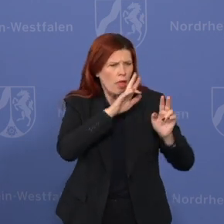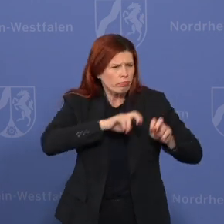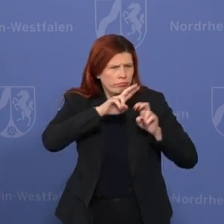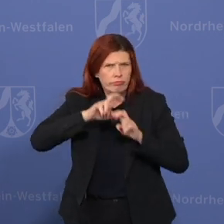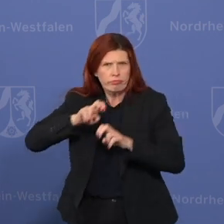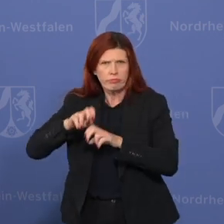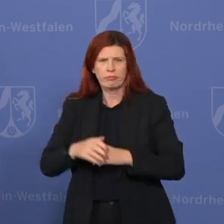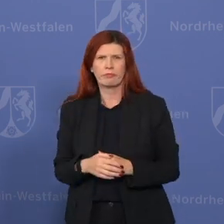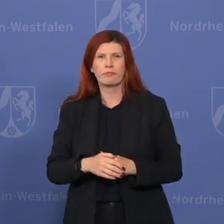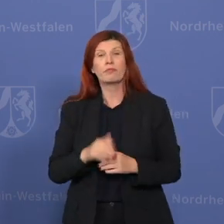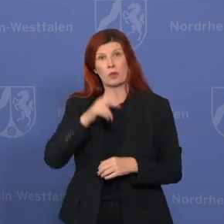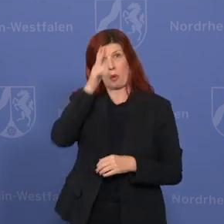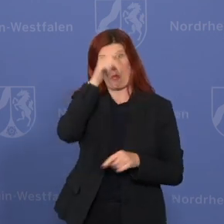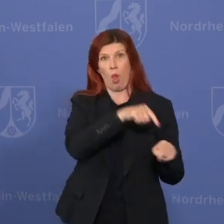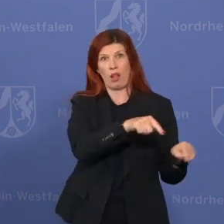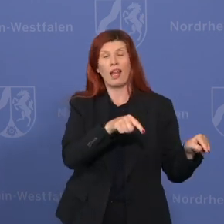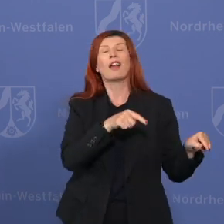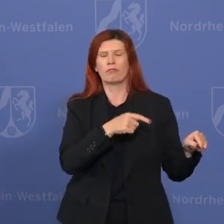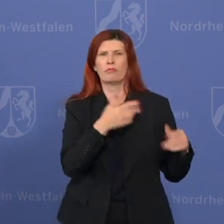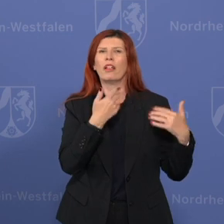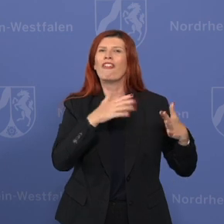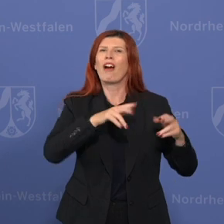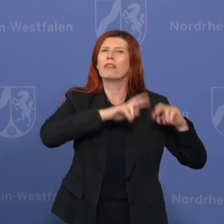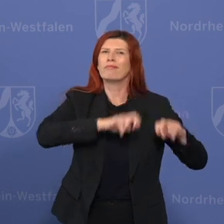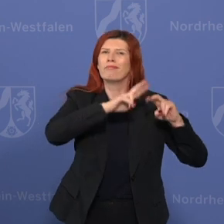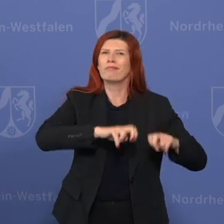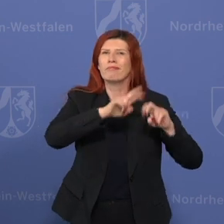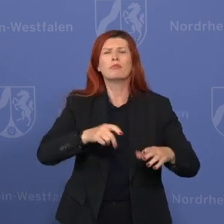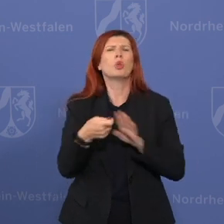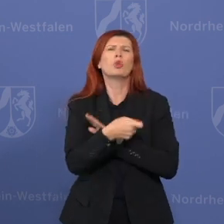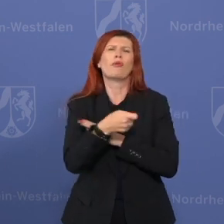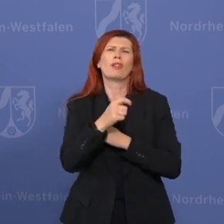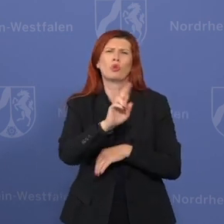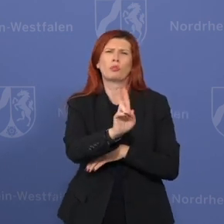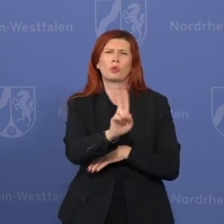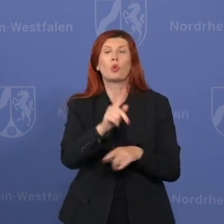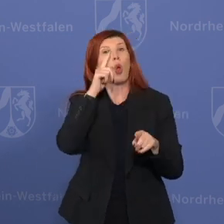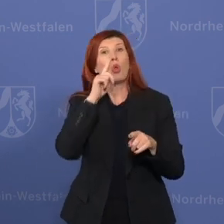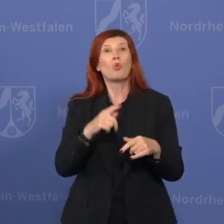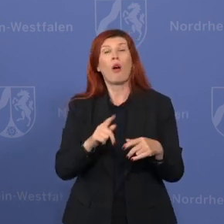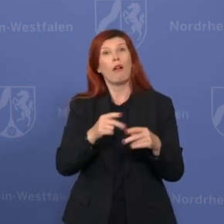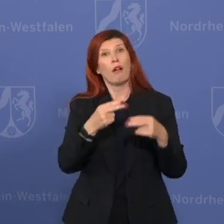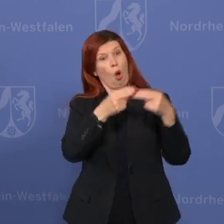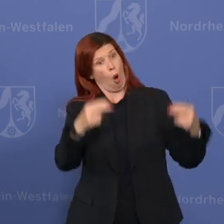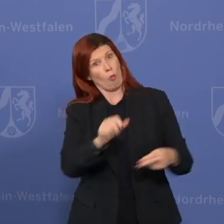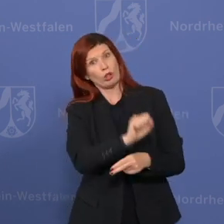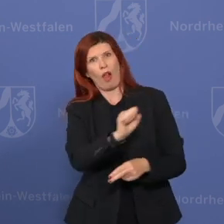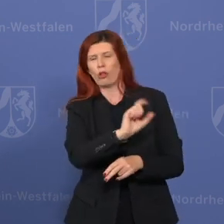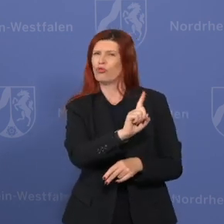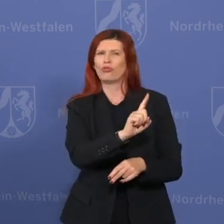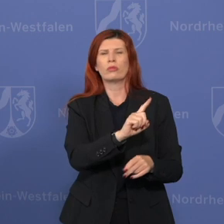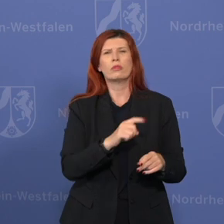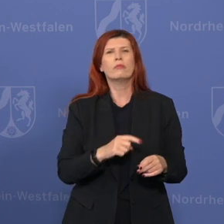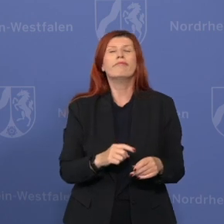auf Subventionsbetrug in weiteren Fällen, die nicht auf gefälschte Webseiten zurückzuführen sind, nachdem einigen Geldhäusern